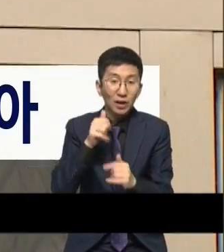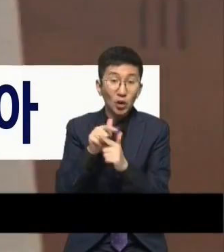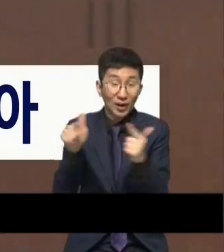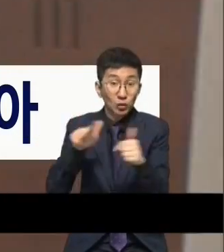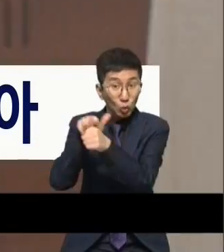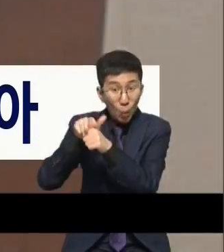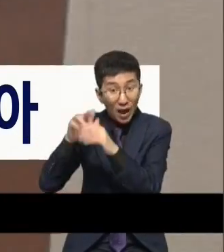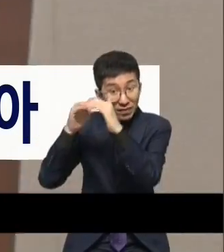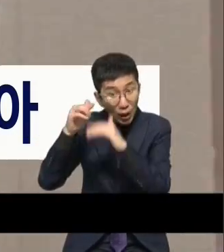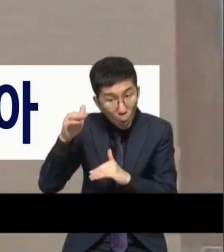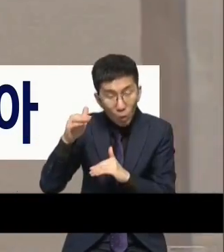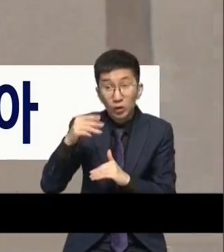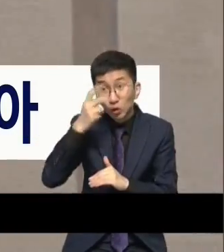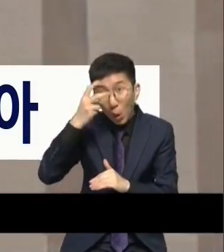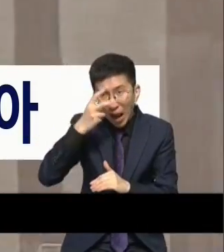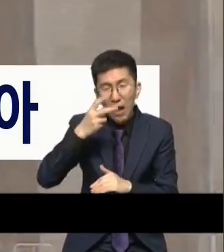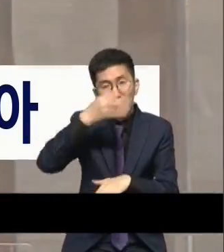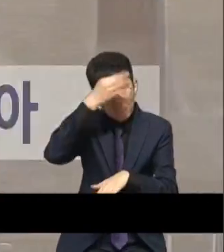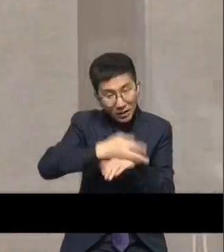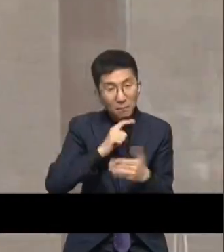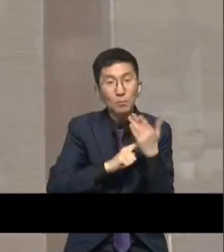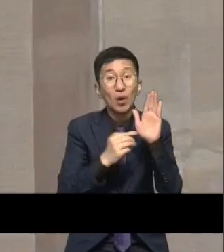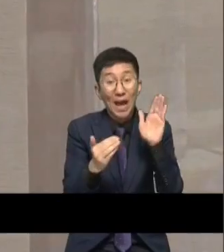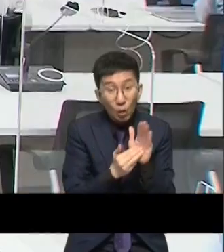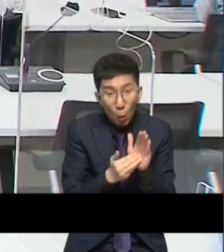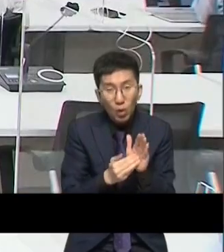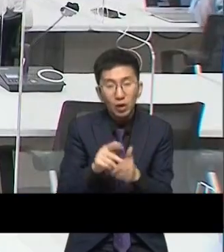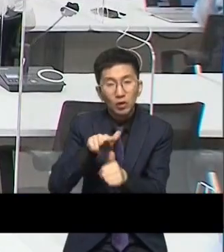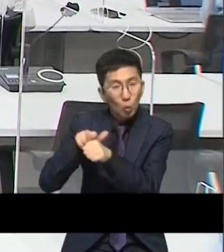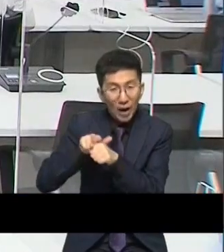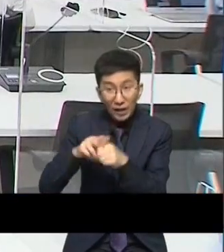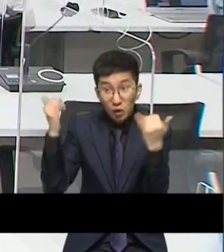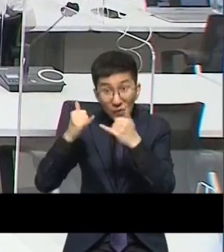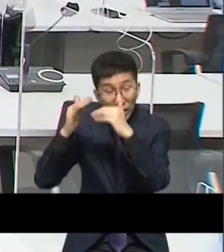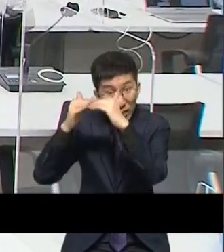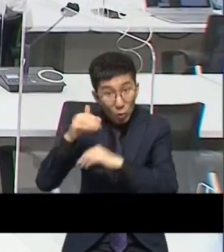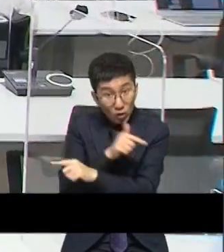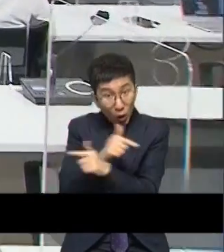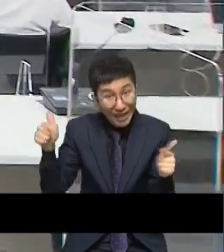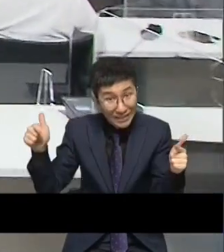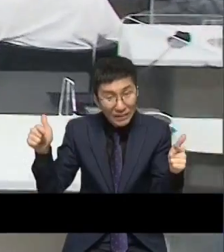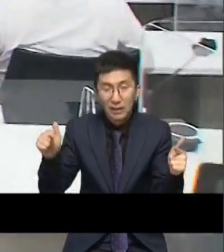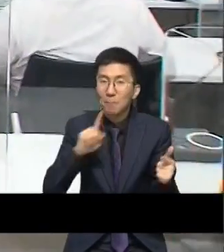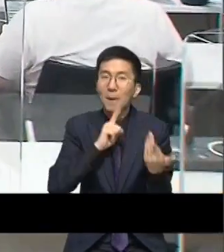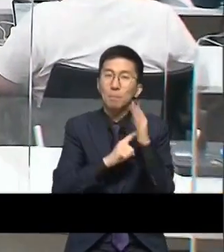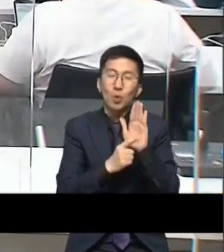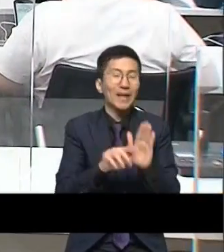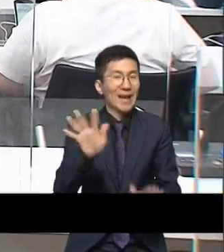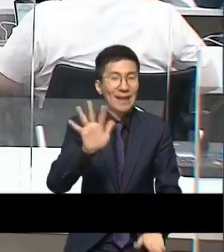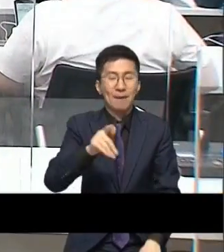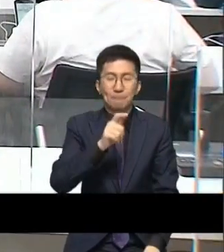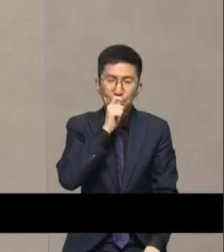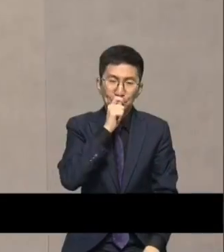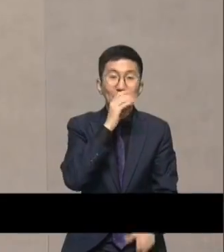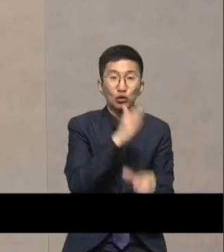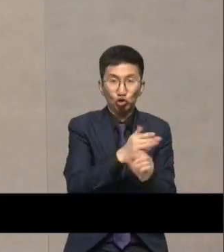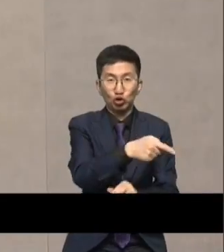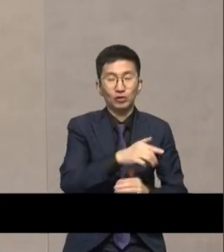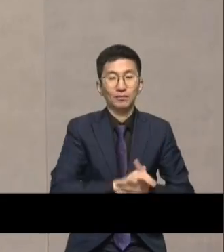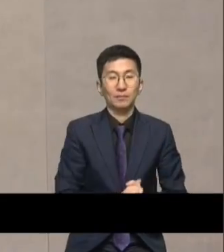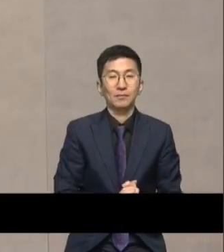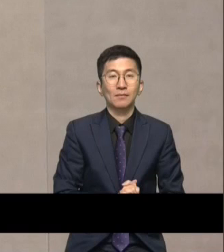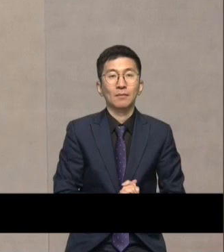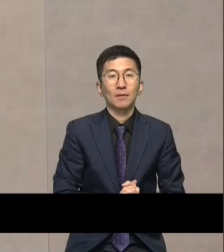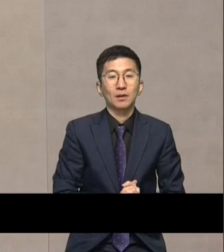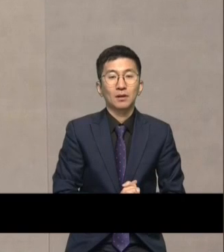뿐 취재원 색출로 이어질 수 있는 언론인 통화 내역 조회에 대해선 입장을 밝히지 않고 있습니다.